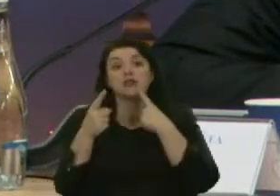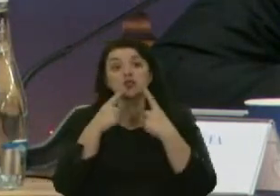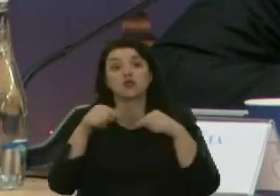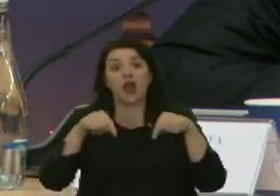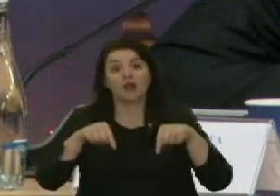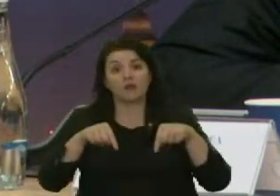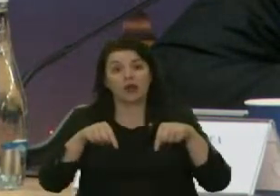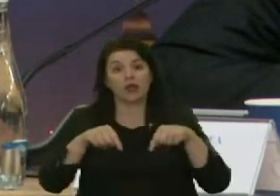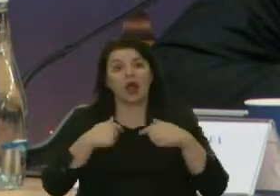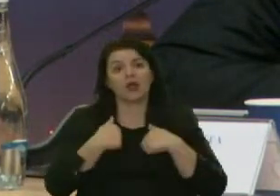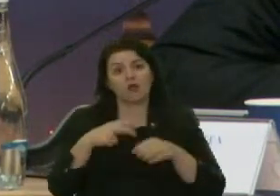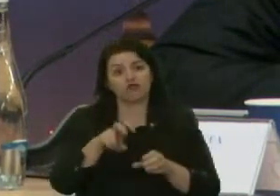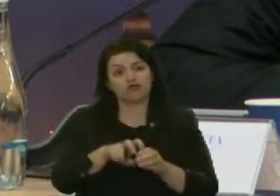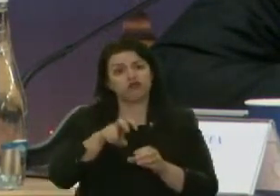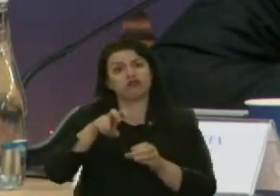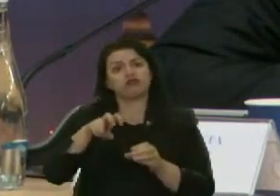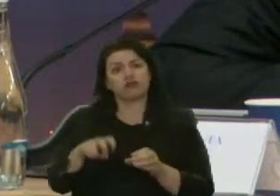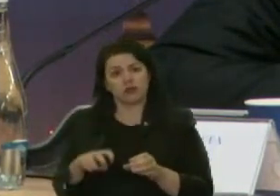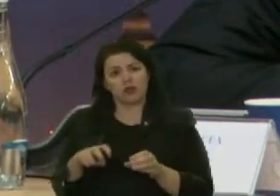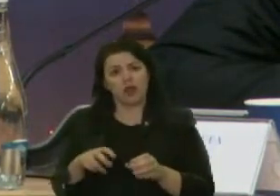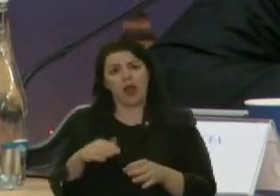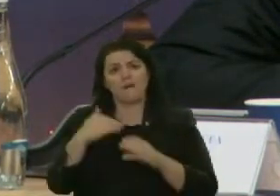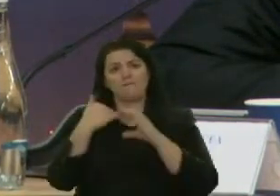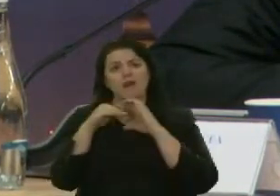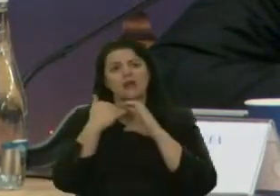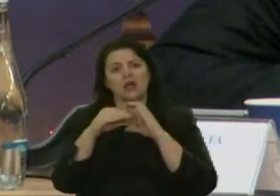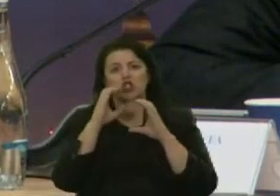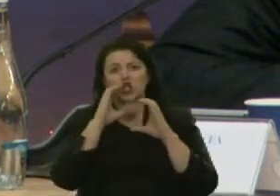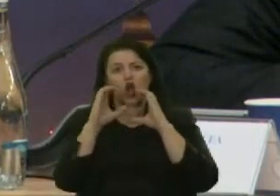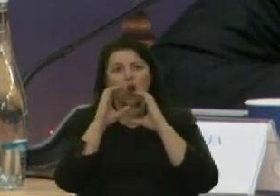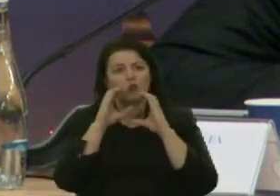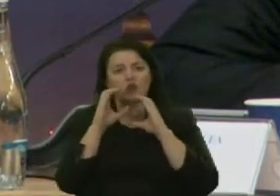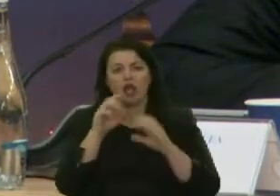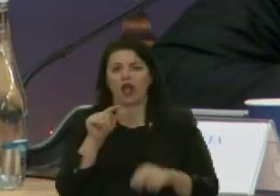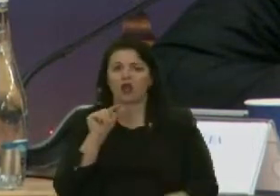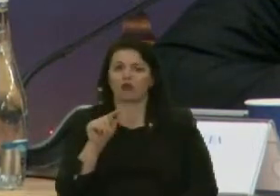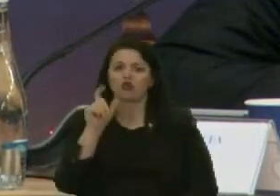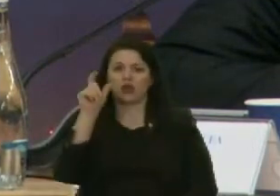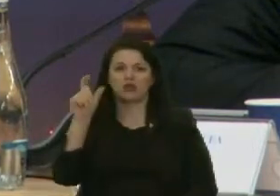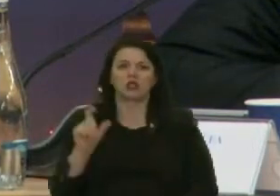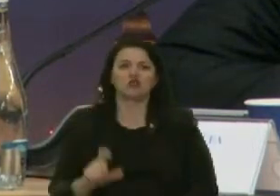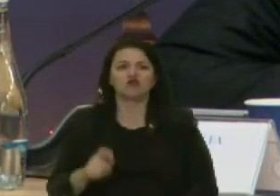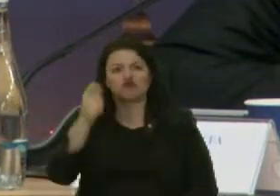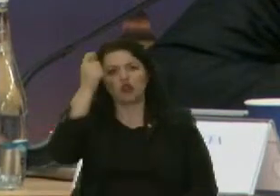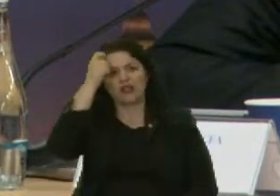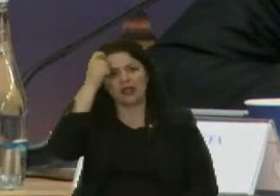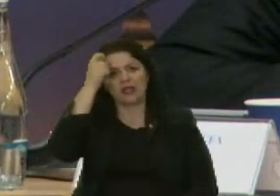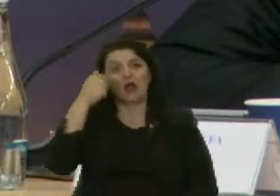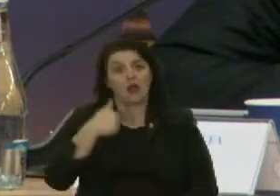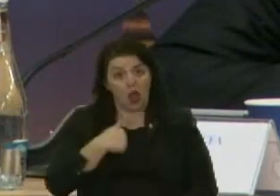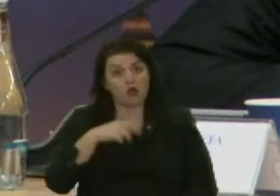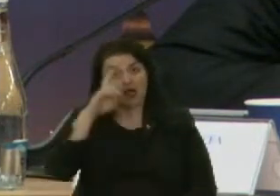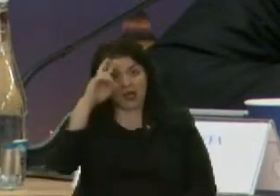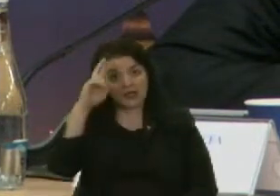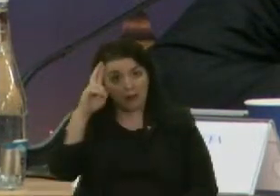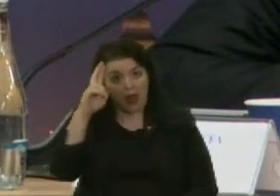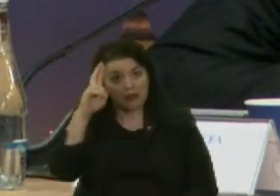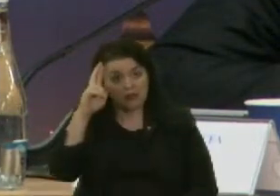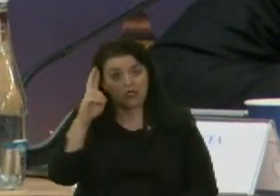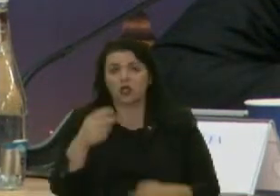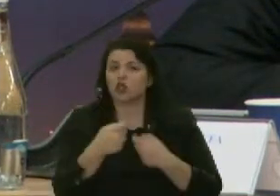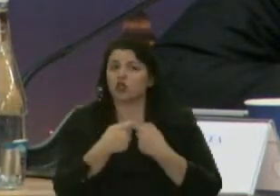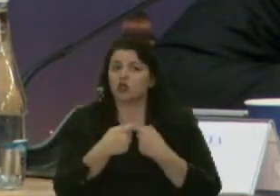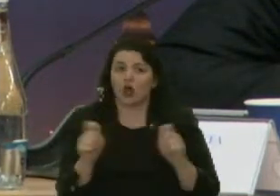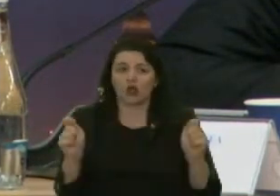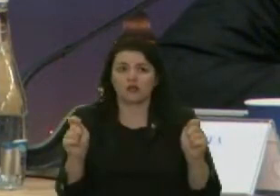această cetate îmi rezerv dreptul de a avea un mesaj de comunicare cu un asemenea cetățean al municipiului Cluj napoc îl respect pentru că respect toți